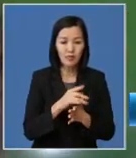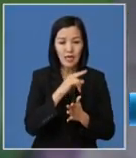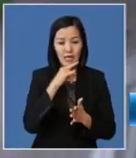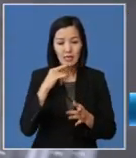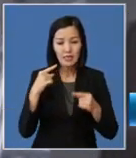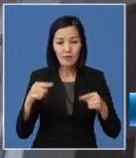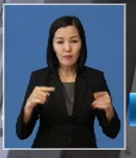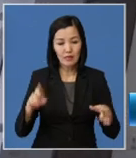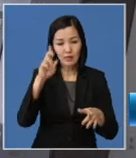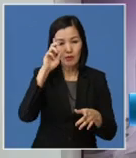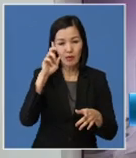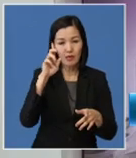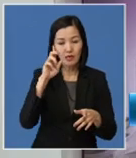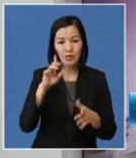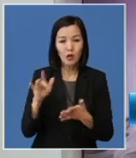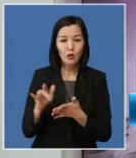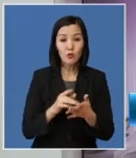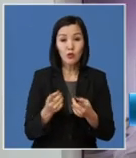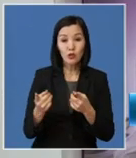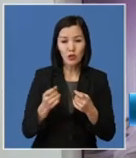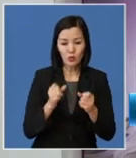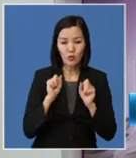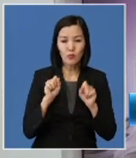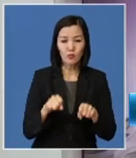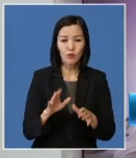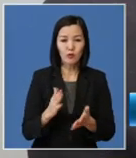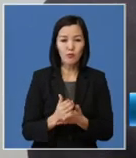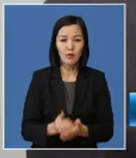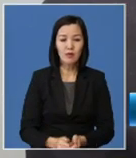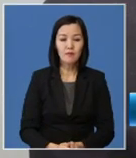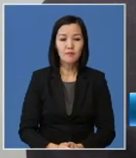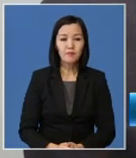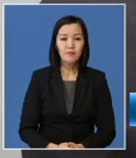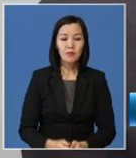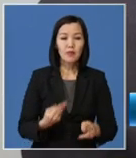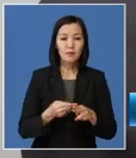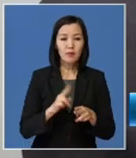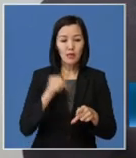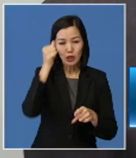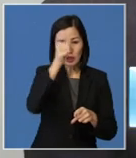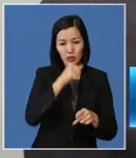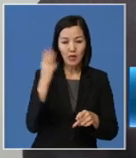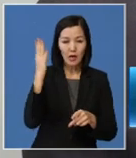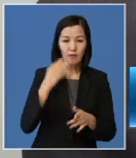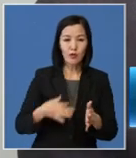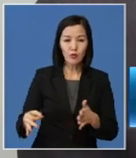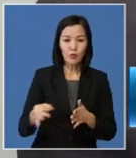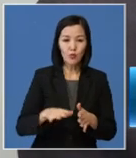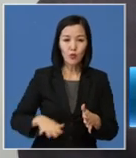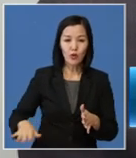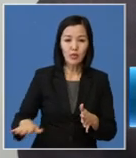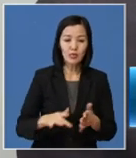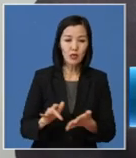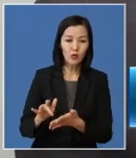бөлек басқа да мемлекеттердің туристерін тартуға мүмкіндік бермек. Биылғы жылы Алматы өңіріндегі туристтік